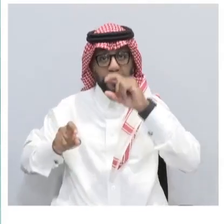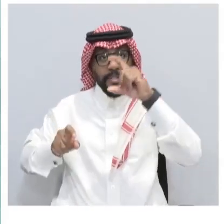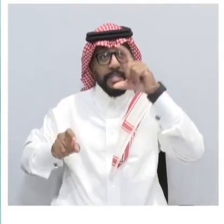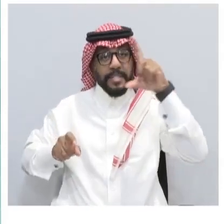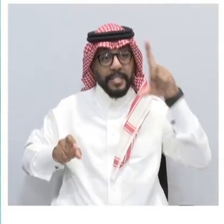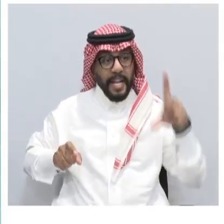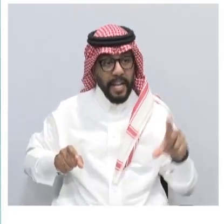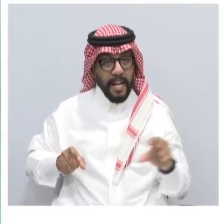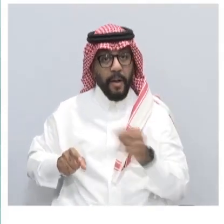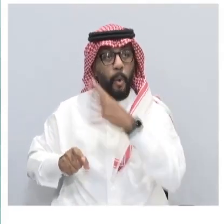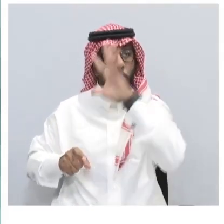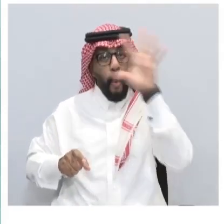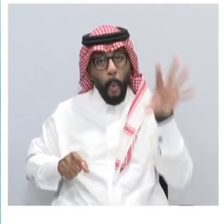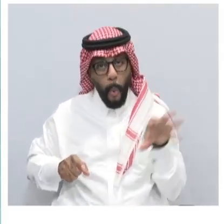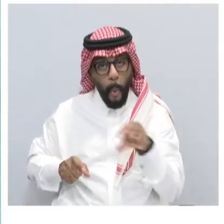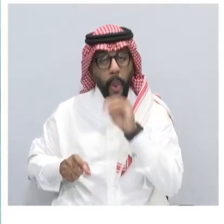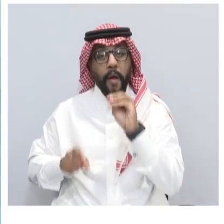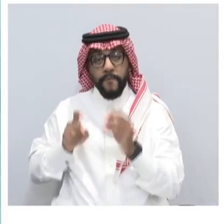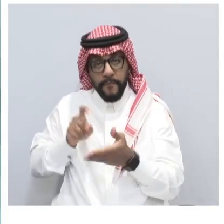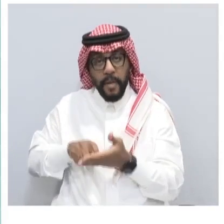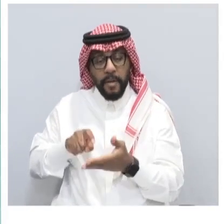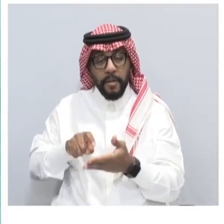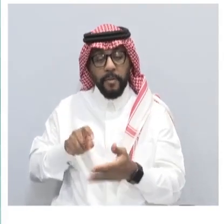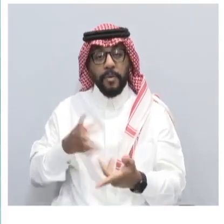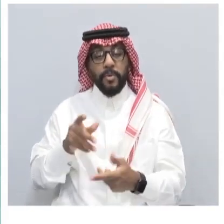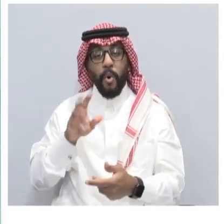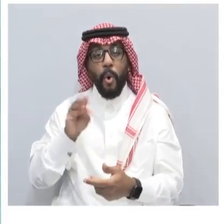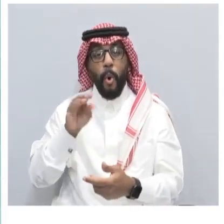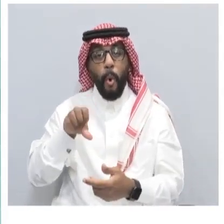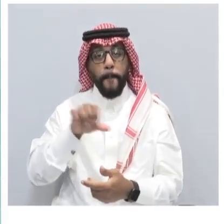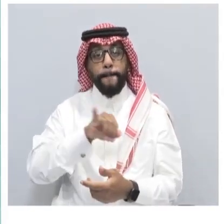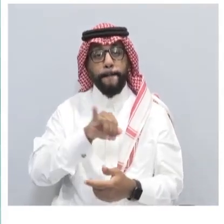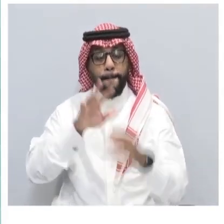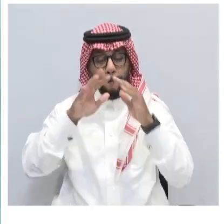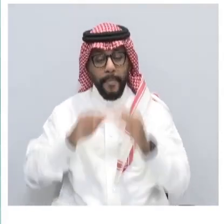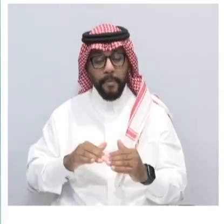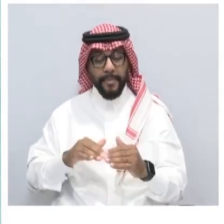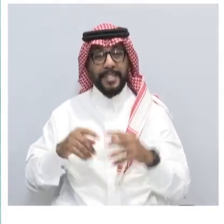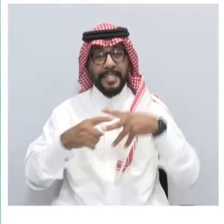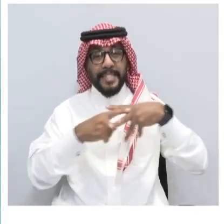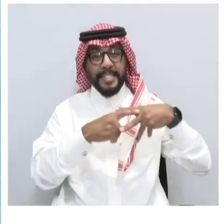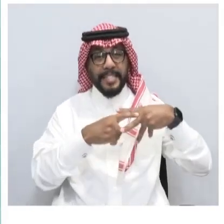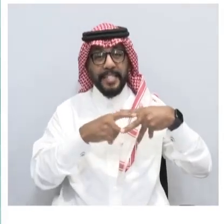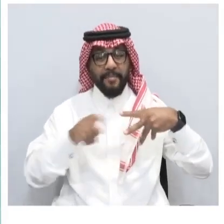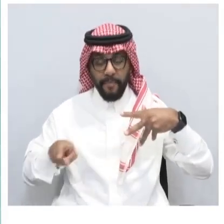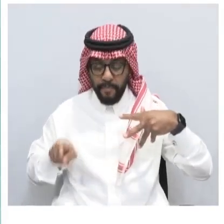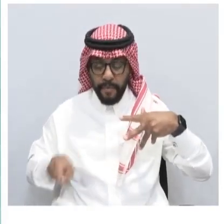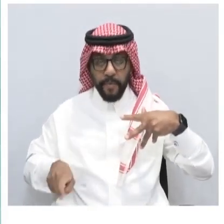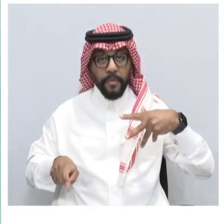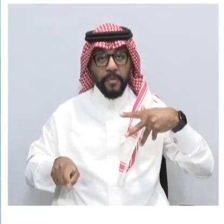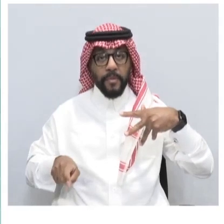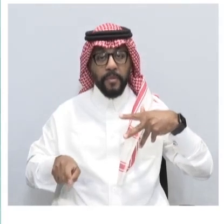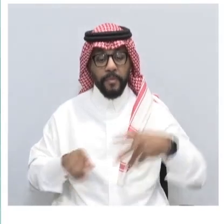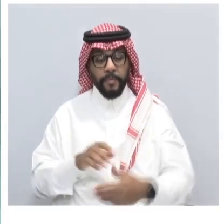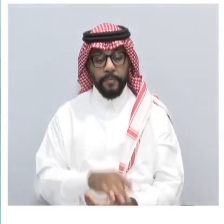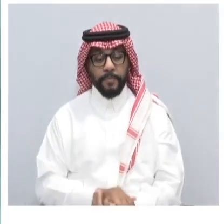التبويب الشريط الرئيسي هوم من المجموعه فقره برجراف اضغط على السهم الصغير الموجود بجانب زر حدود